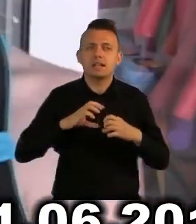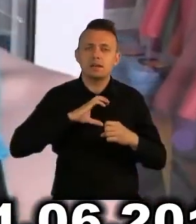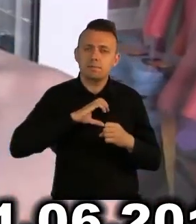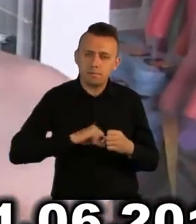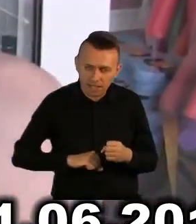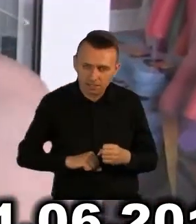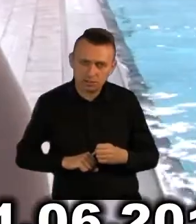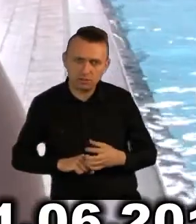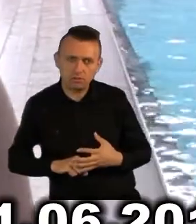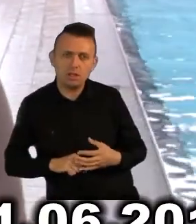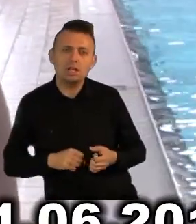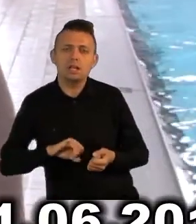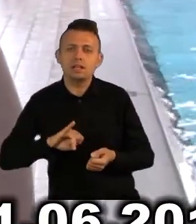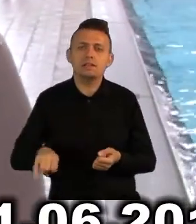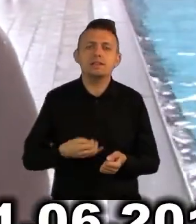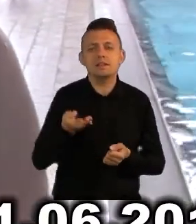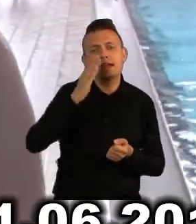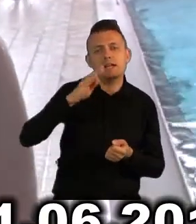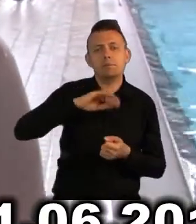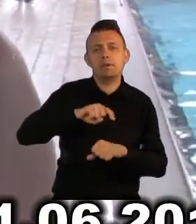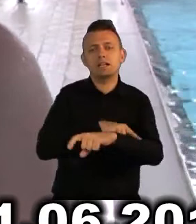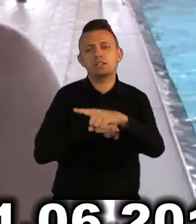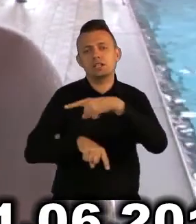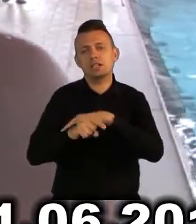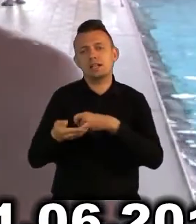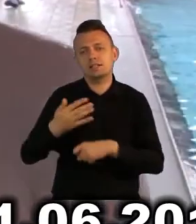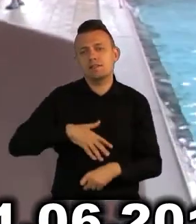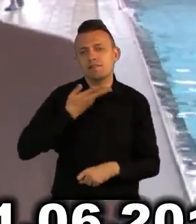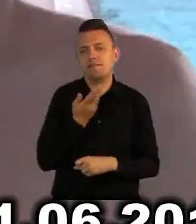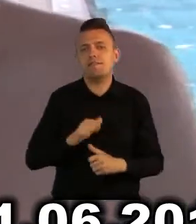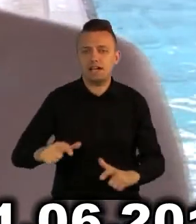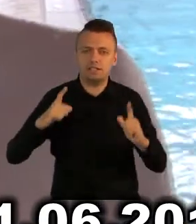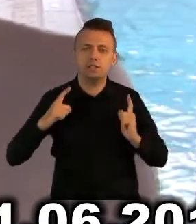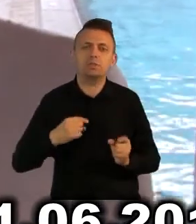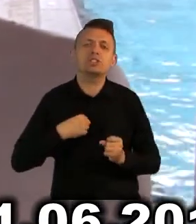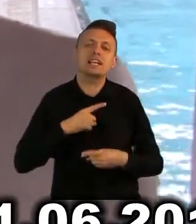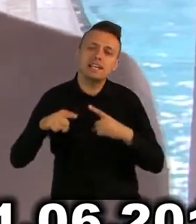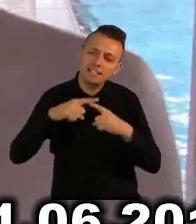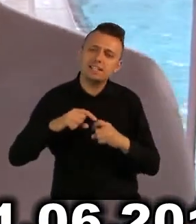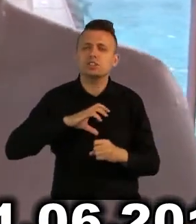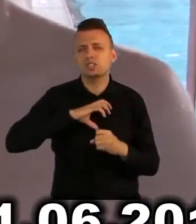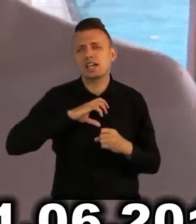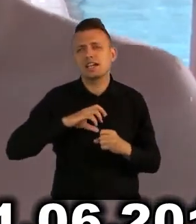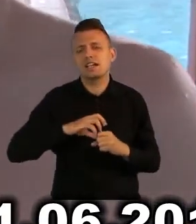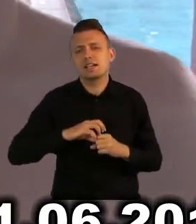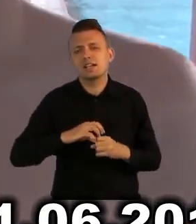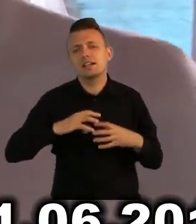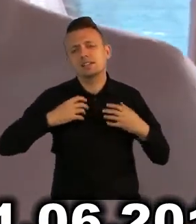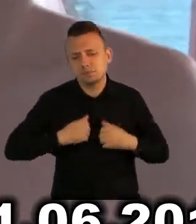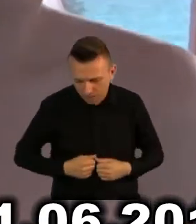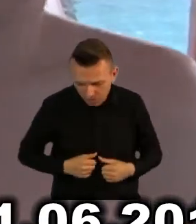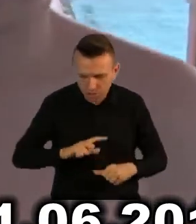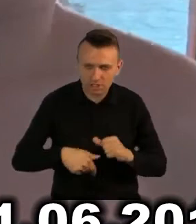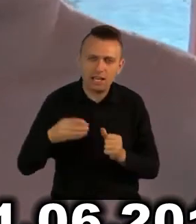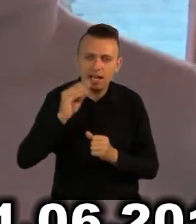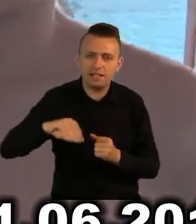trzeba się mocno trzymać. Bardzo fajnie, przyjemna kąpiel, fajna rekreacja. No troszkę się zmęczyłem, troszeczkę, ale tam... Jeszcze parę